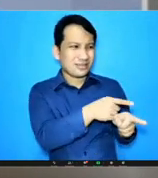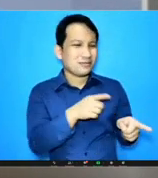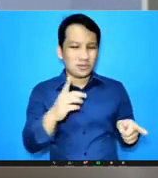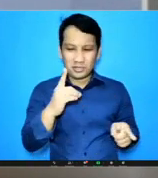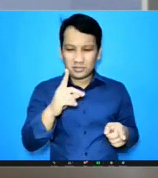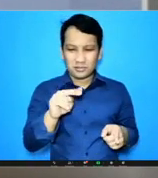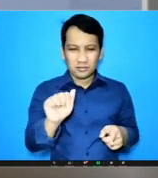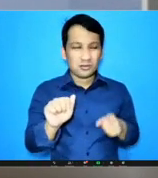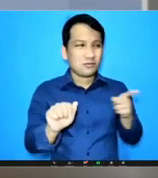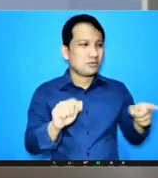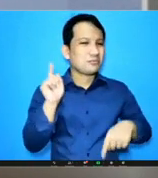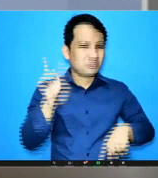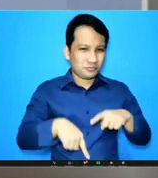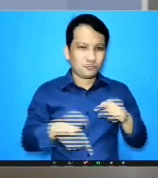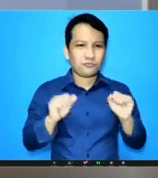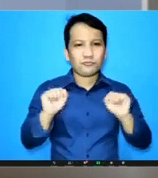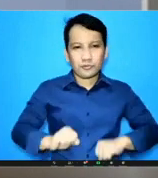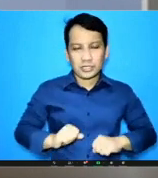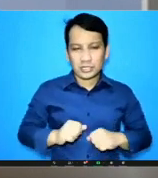po, pwede daw po